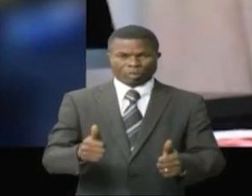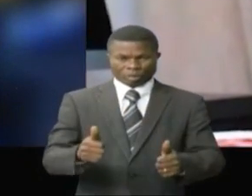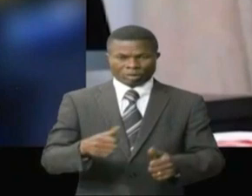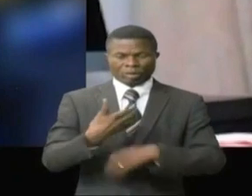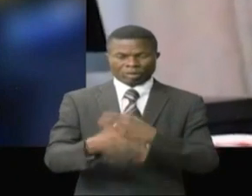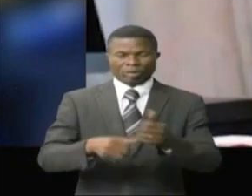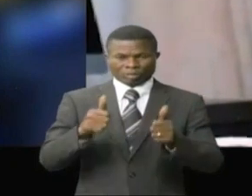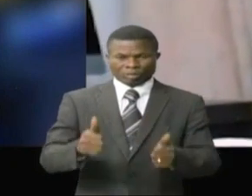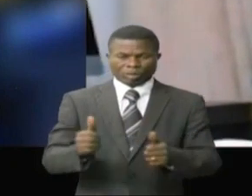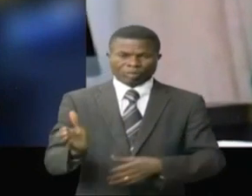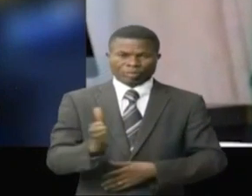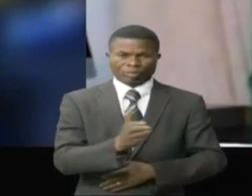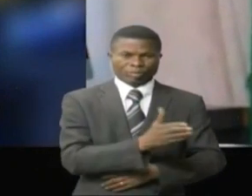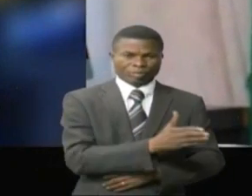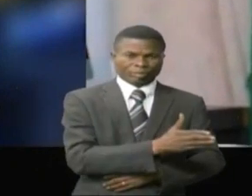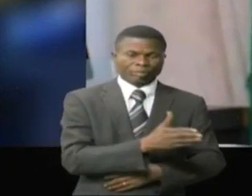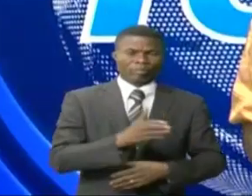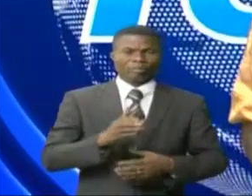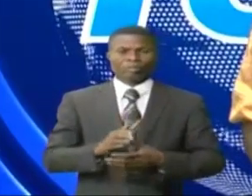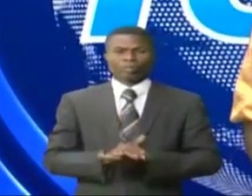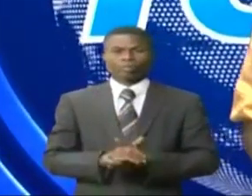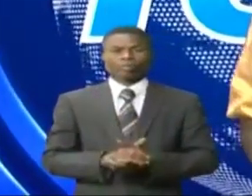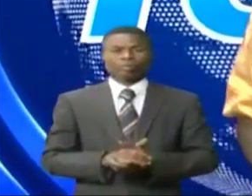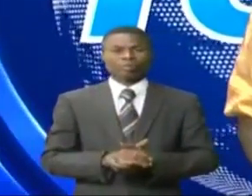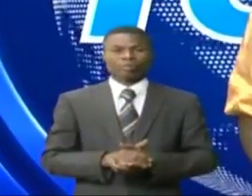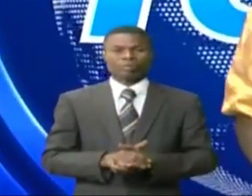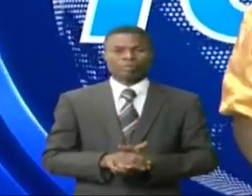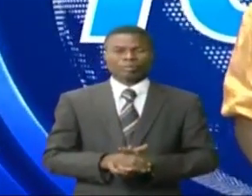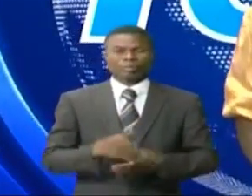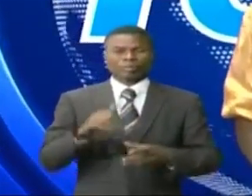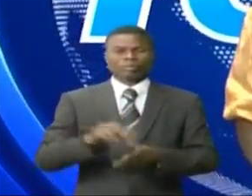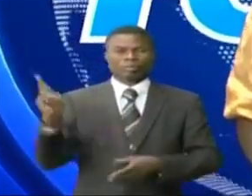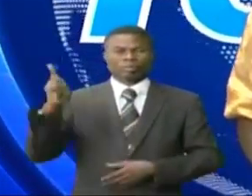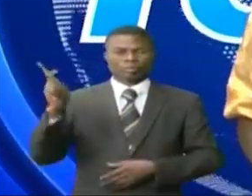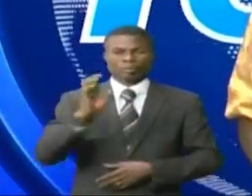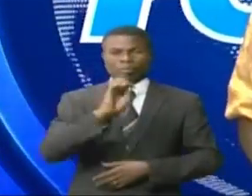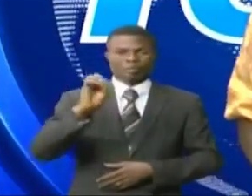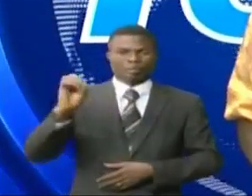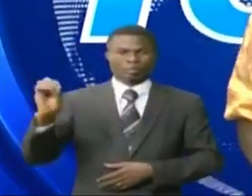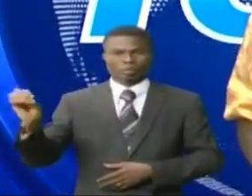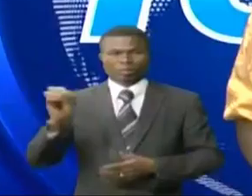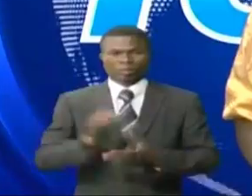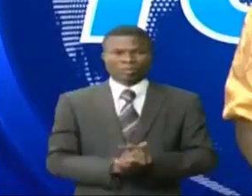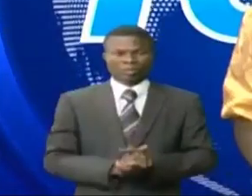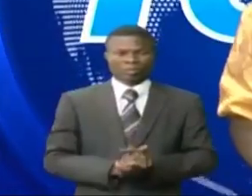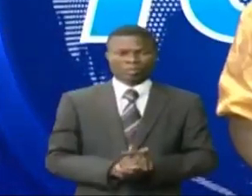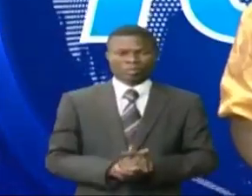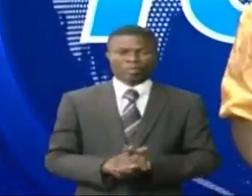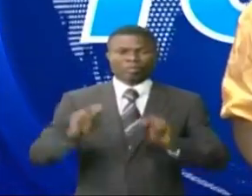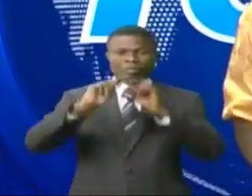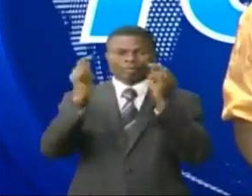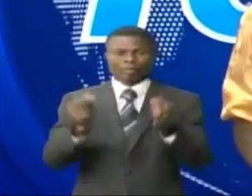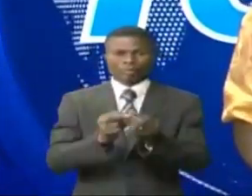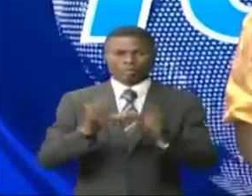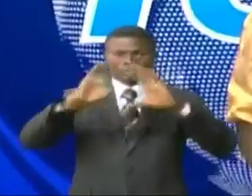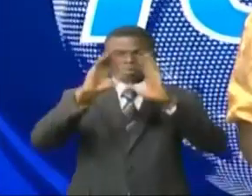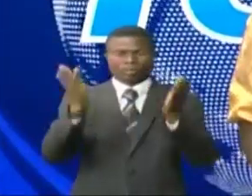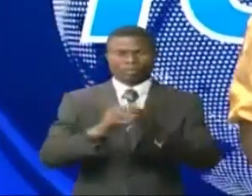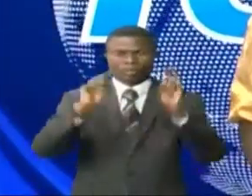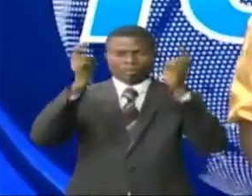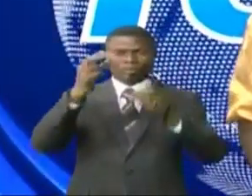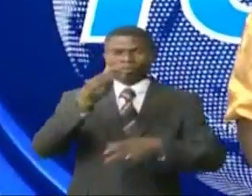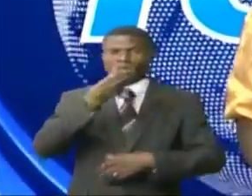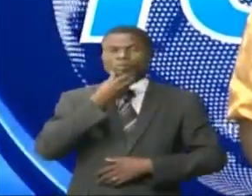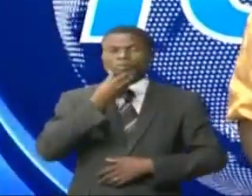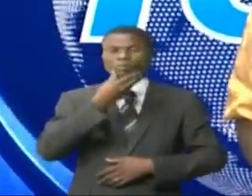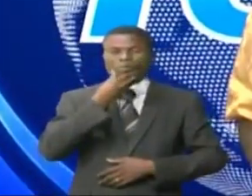conditions d'ici décembre 2023. Et dans le Kasaï oriental, le relais communautaire de la ville de Mbujimayi a